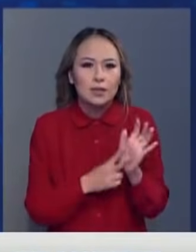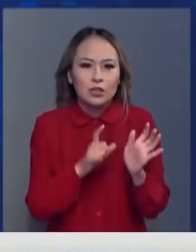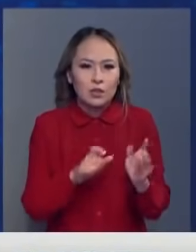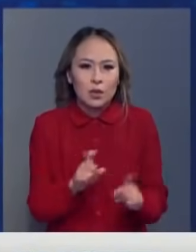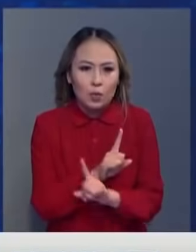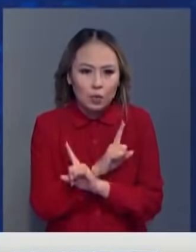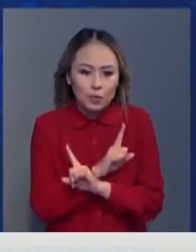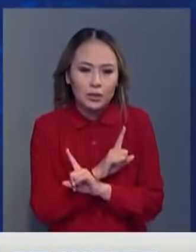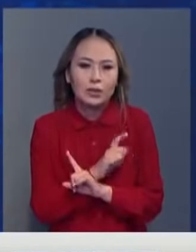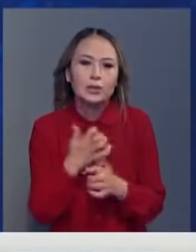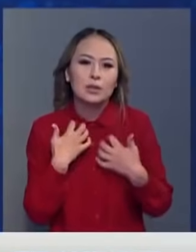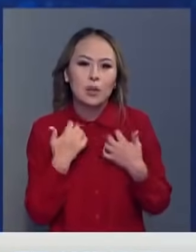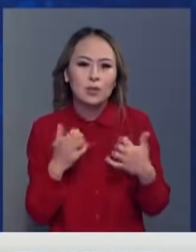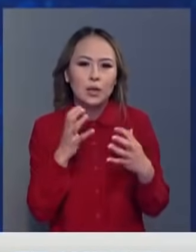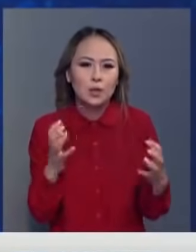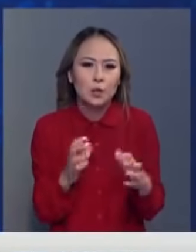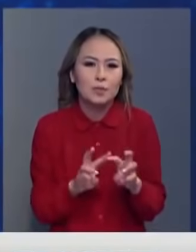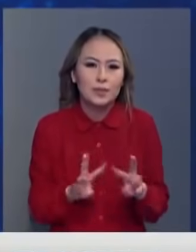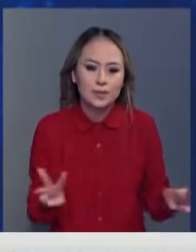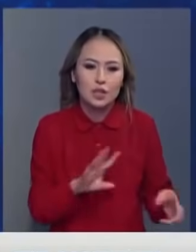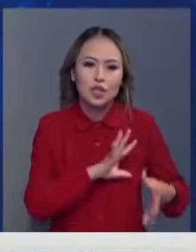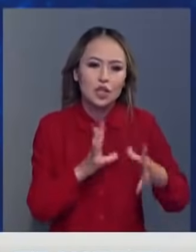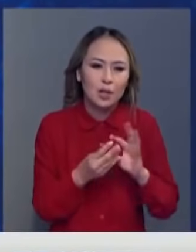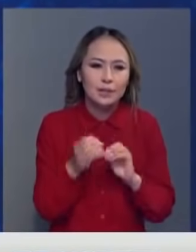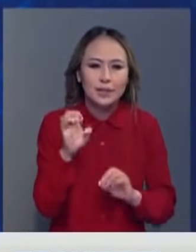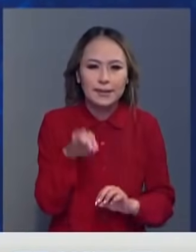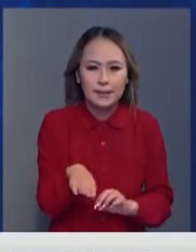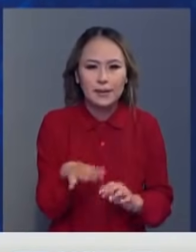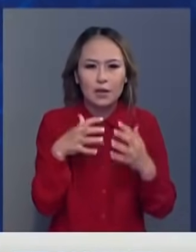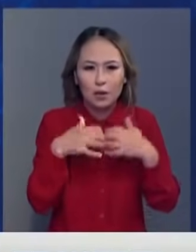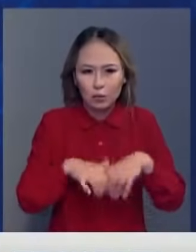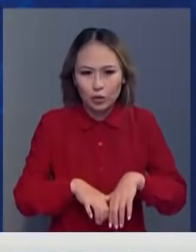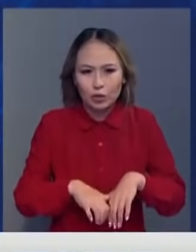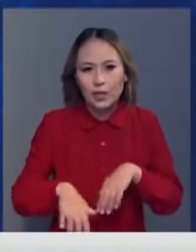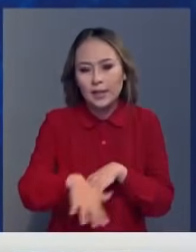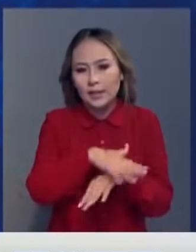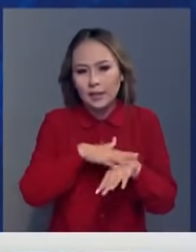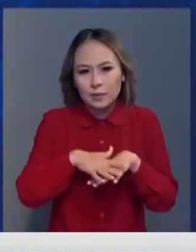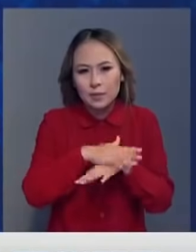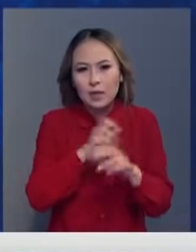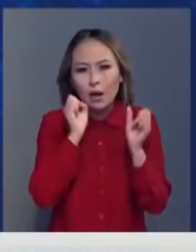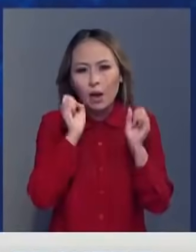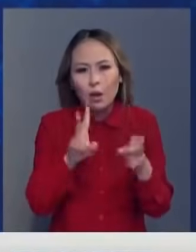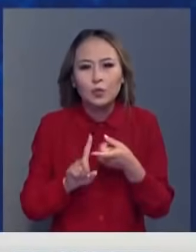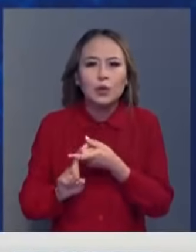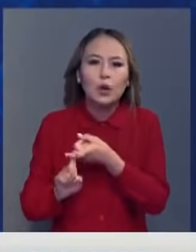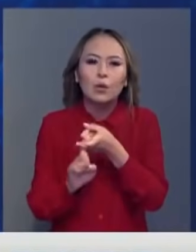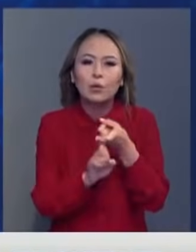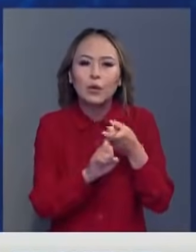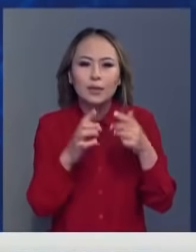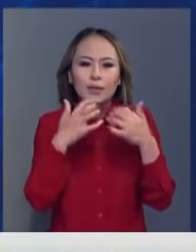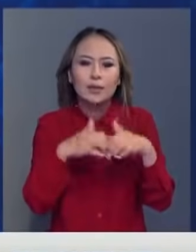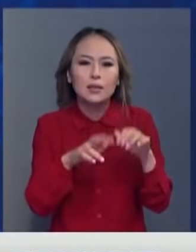болды деп хабарлады Қазақстан Республикасының денсаулық сақтау министрлігі. Жалпы статистика бойынша елімізде қауіпті